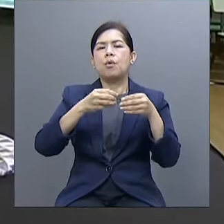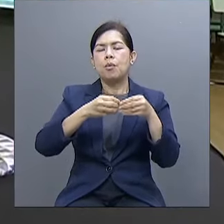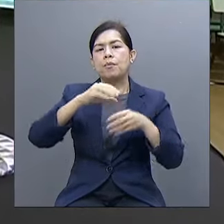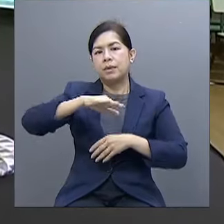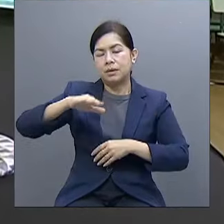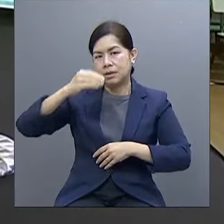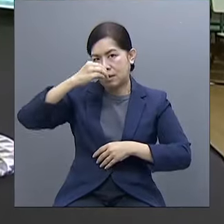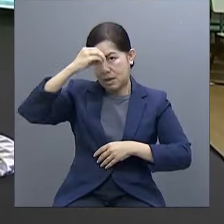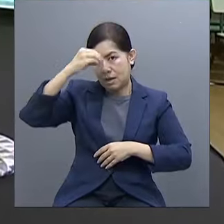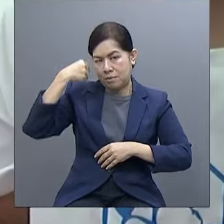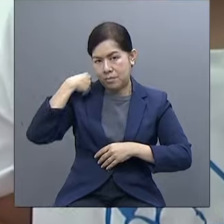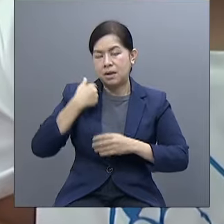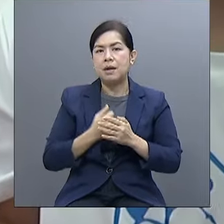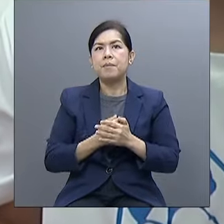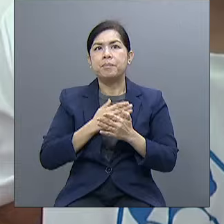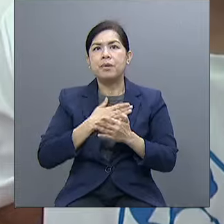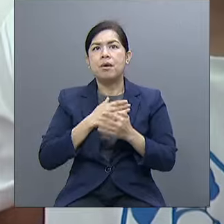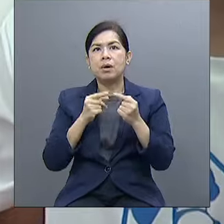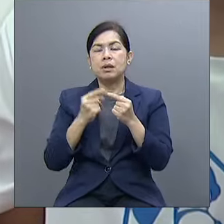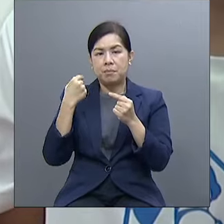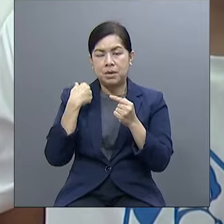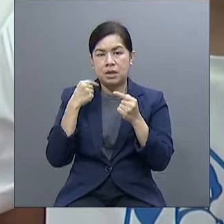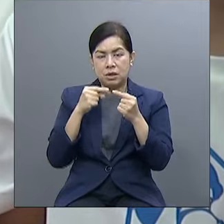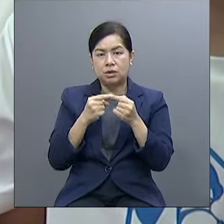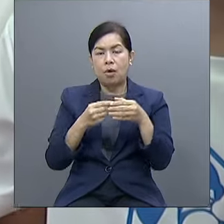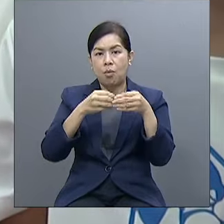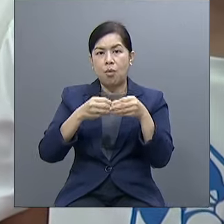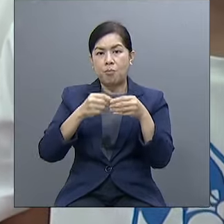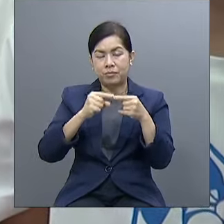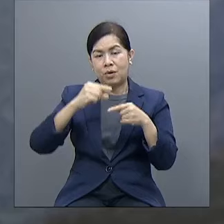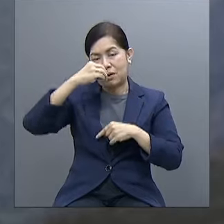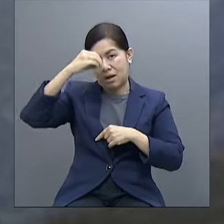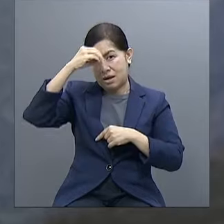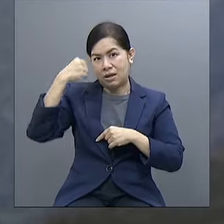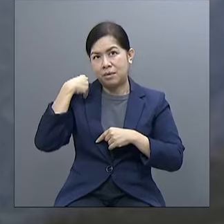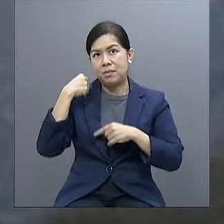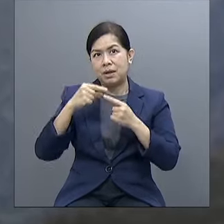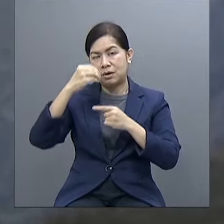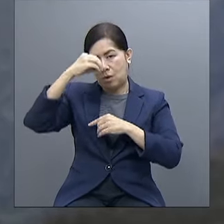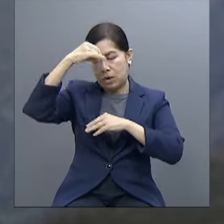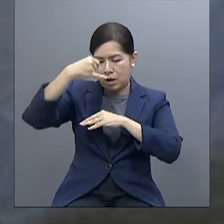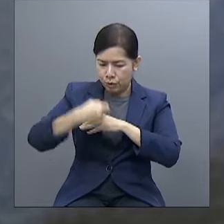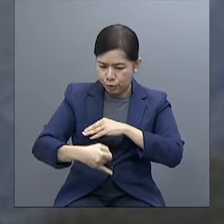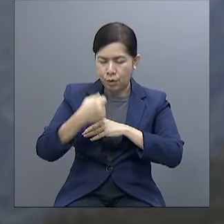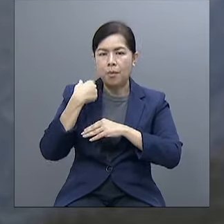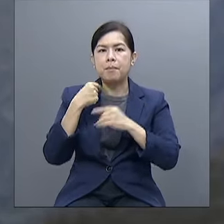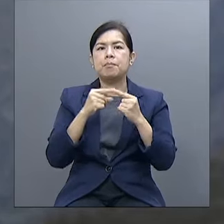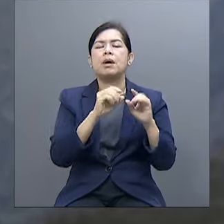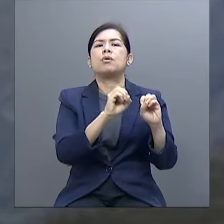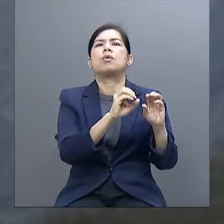าะที่เป็นนักศึกษาประถมวัยที่จบไปเป็นครูอ่ะเราก็จะบอกเขาว่าอยากให้เขาระวังลืมอะไรก็ลืมได้ลืมส่งการบ้